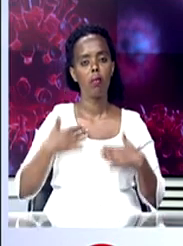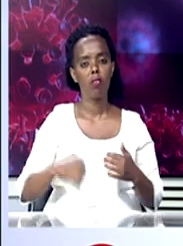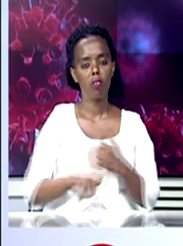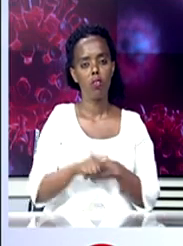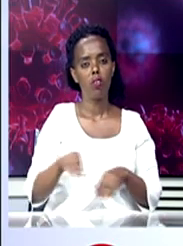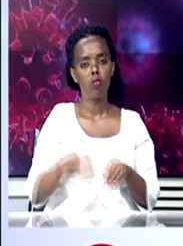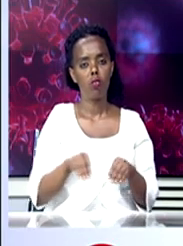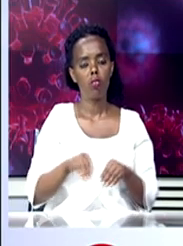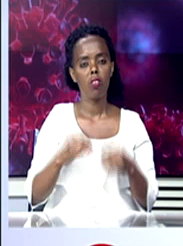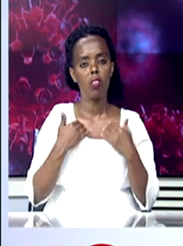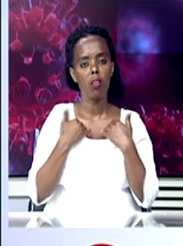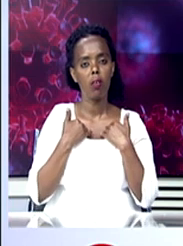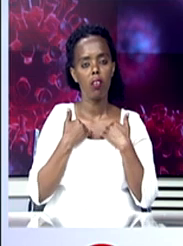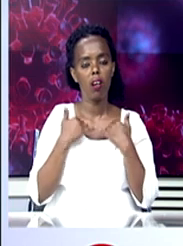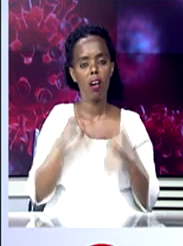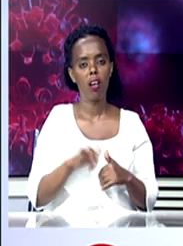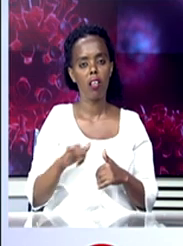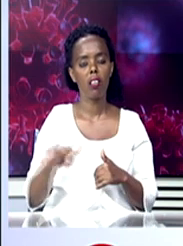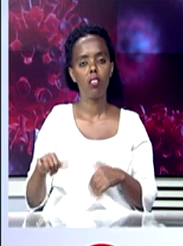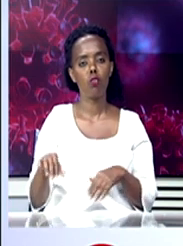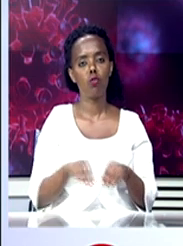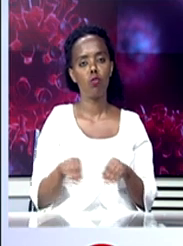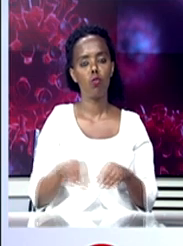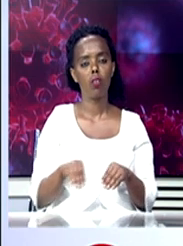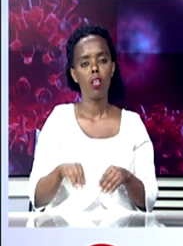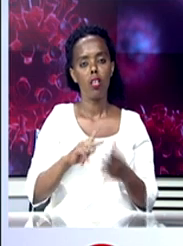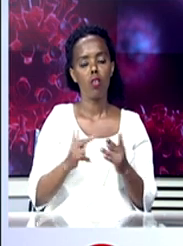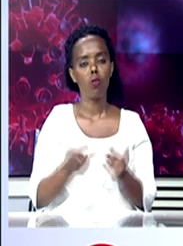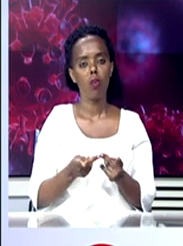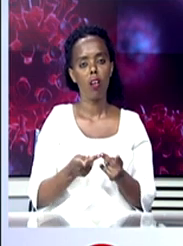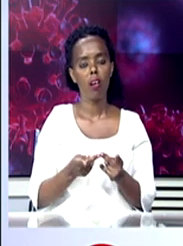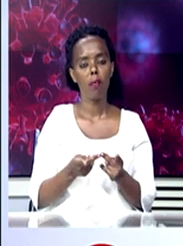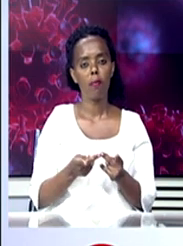miidhama sosochii qabaniif immootu akkaataatti sosocho'uu danda'anitti iddooleen